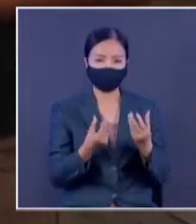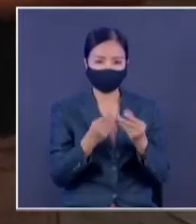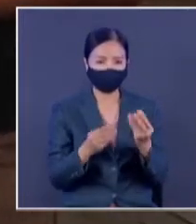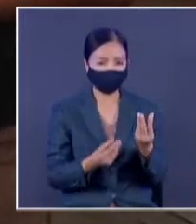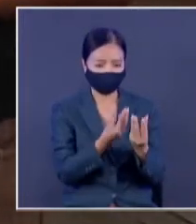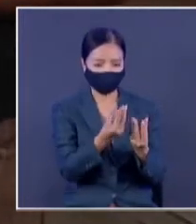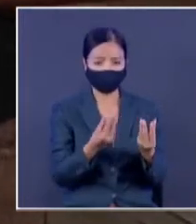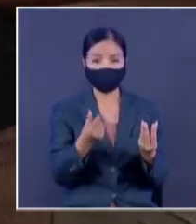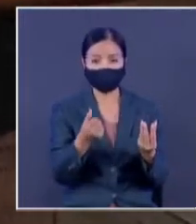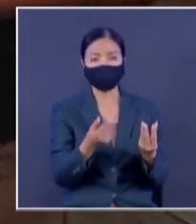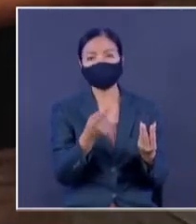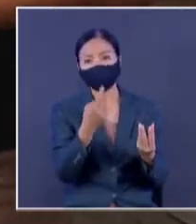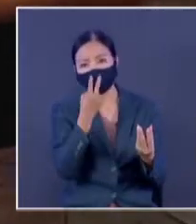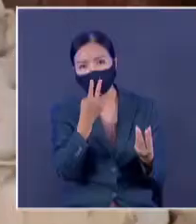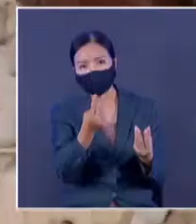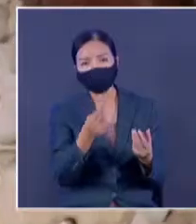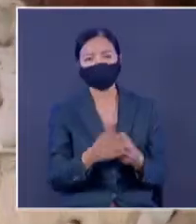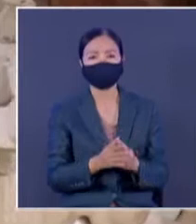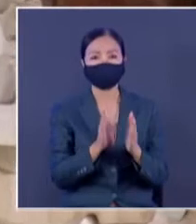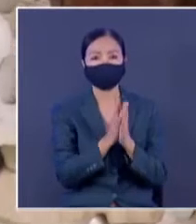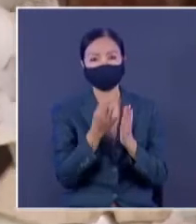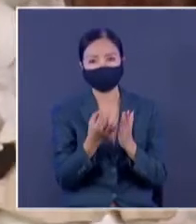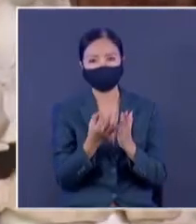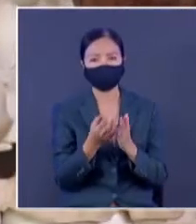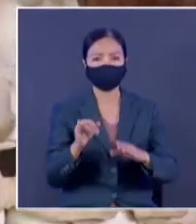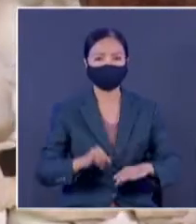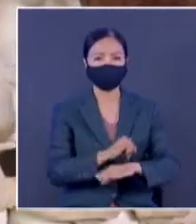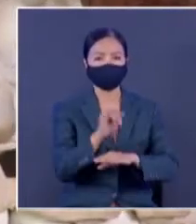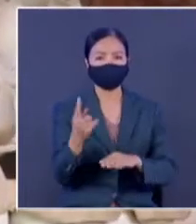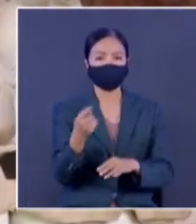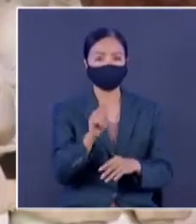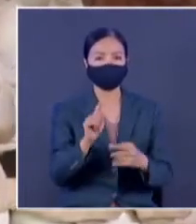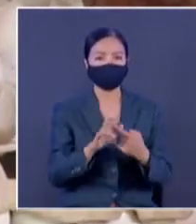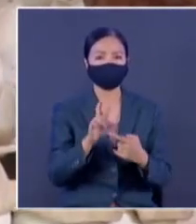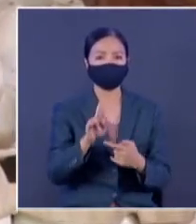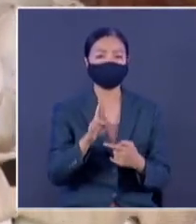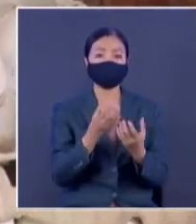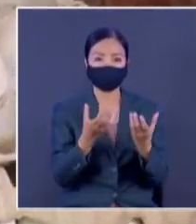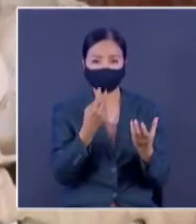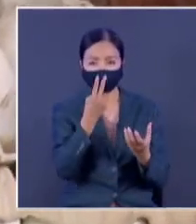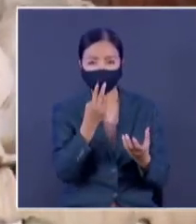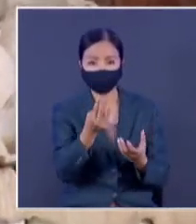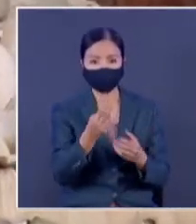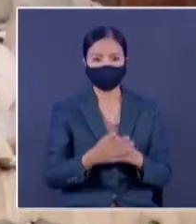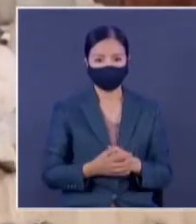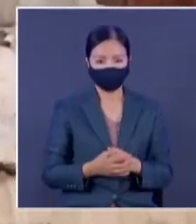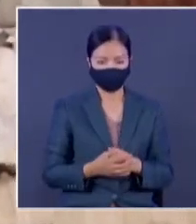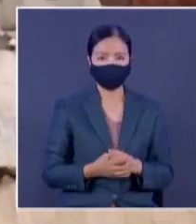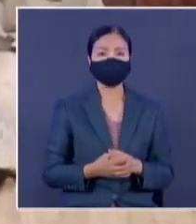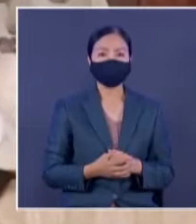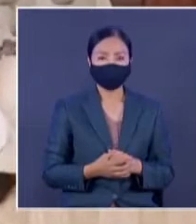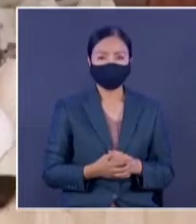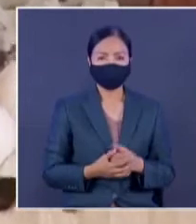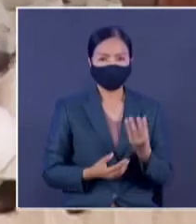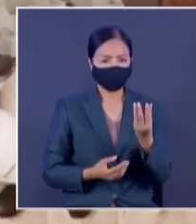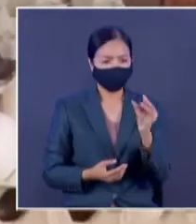เนี่ยสามารถติดตามได้ทาง Facebook ไร่ทานธรรมค่ะคุณผู้ชมคือถ้าเกิดเราดูตรงหน้าจอนะเราจะรู้เลยว่า